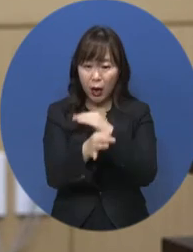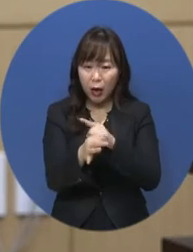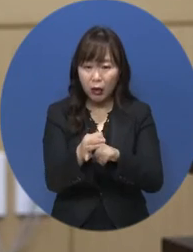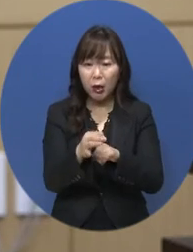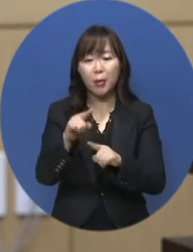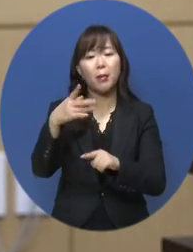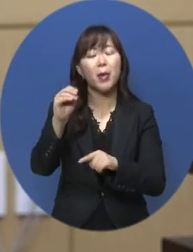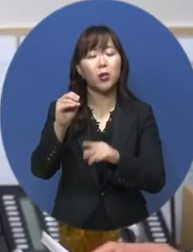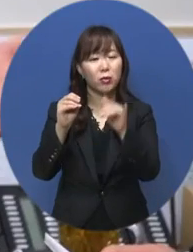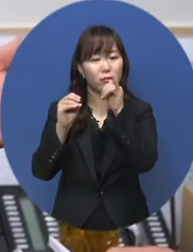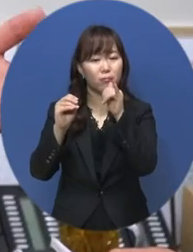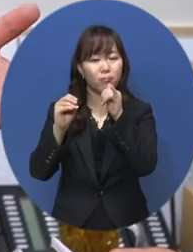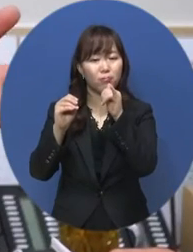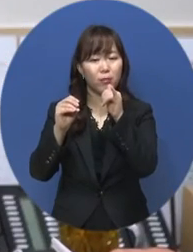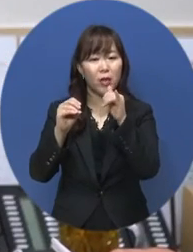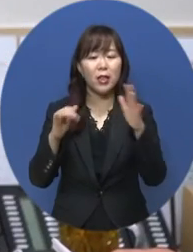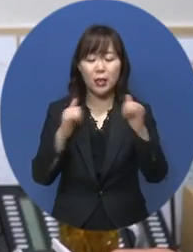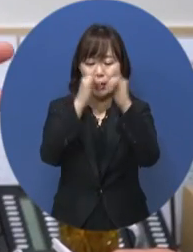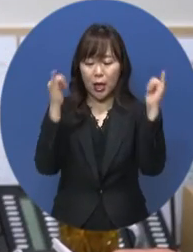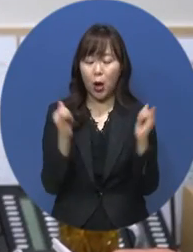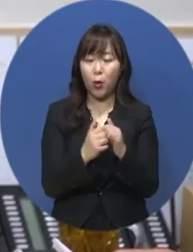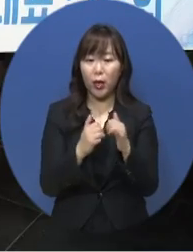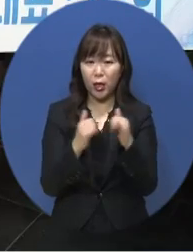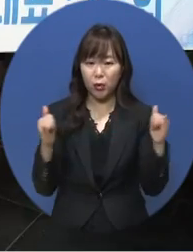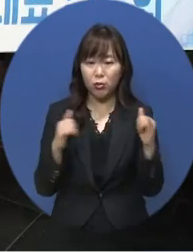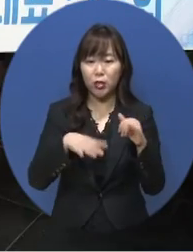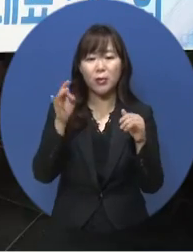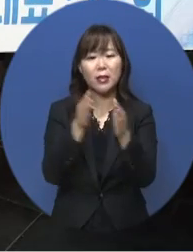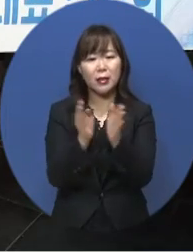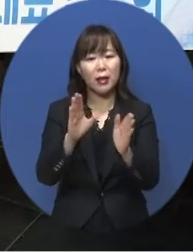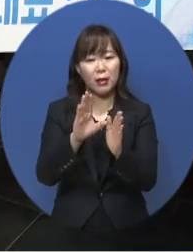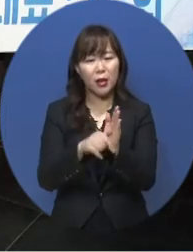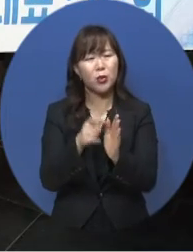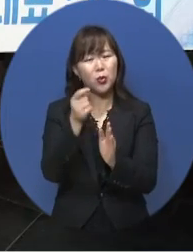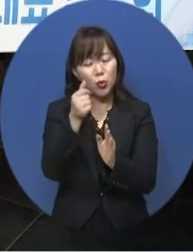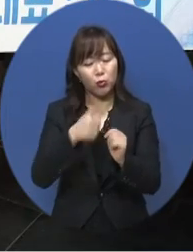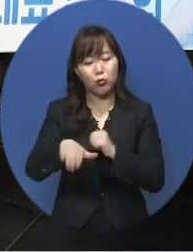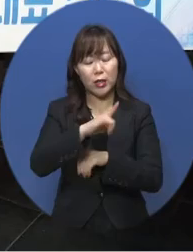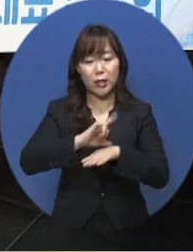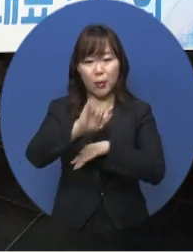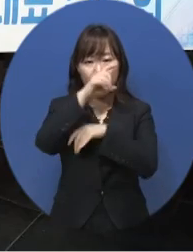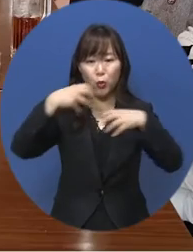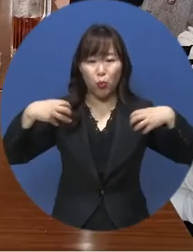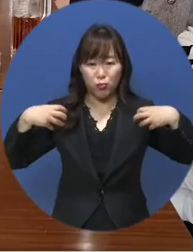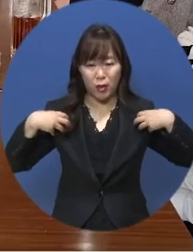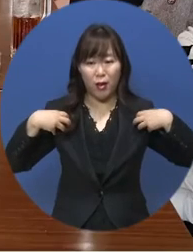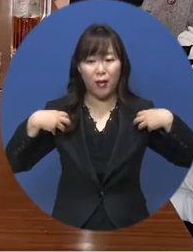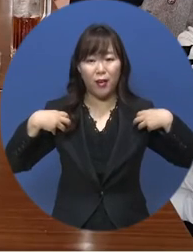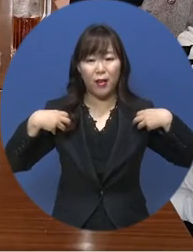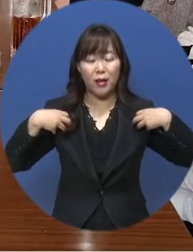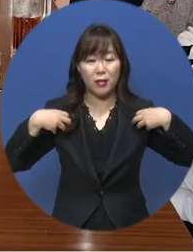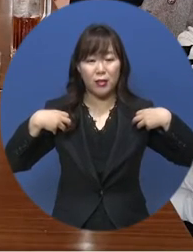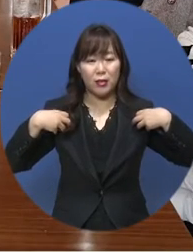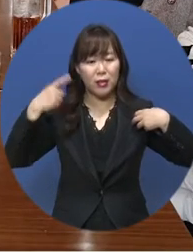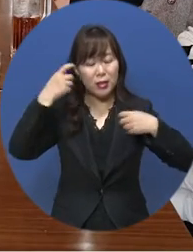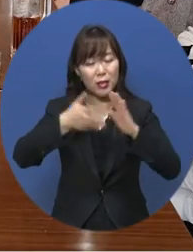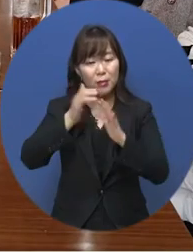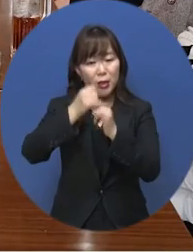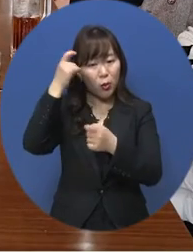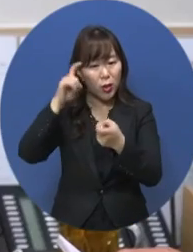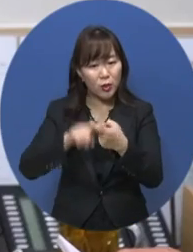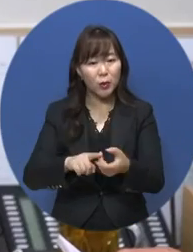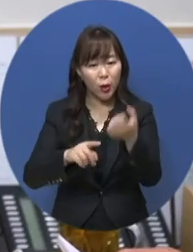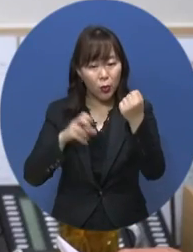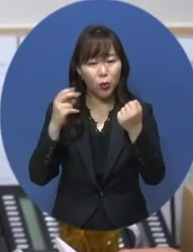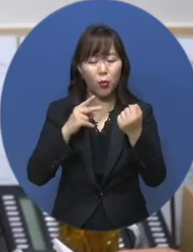주거든요. 사회인으로서 출발하는데 조금이라도 우리 지방 정부가 정읍 시민들이 관심을 갖고 있고